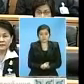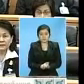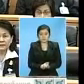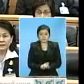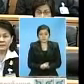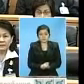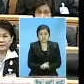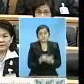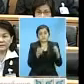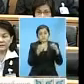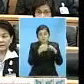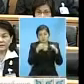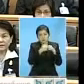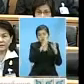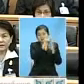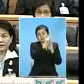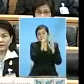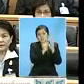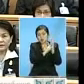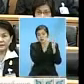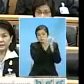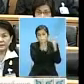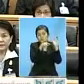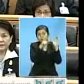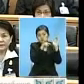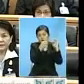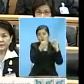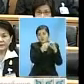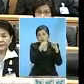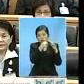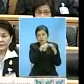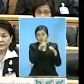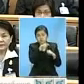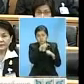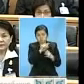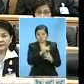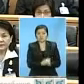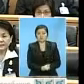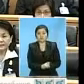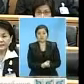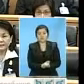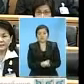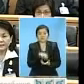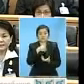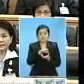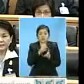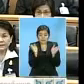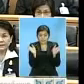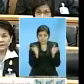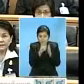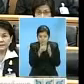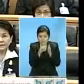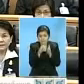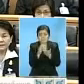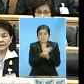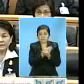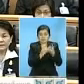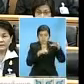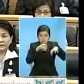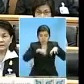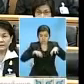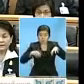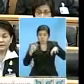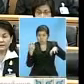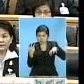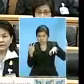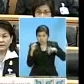อยู่ในกฎหมายรัฐธรรมนูญนั้นหลายองค์กรผมจะพูดสั้นๆเฉพาะเพียงแค่3องค์กรครับที่ชัดเจ